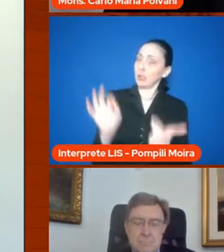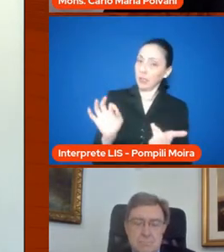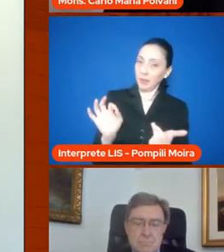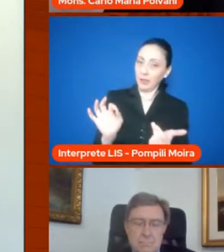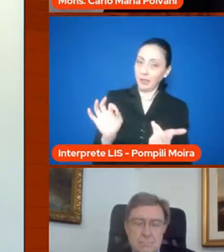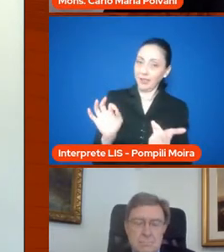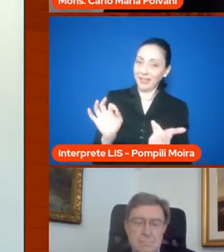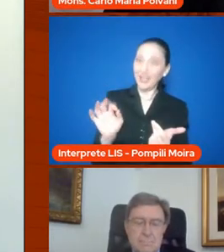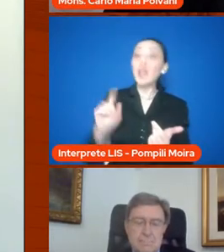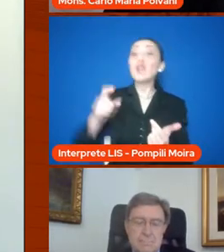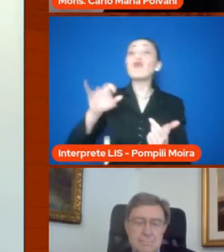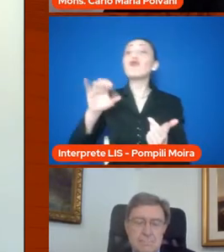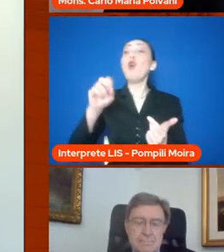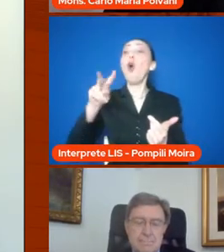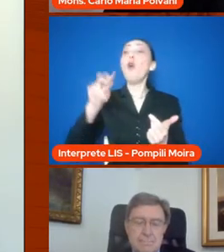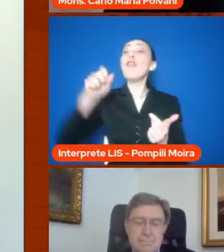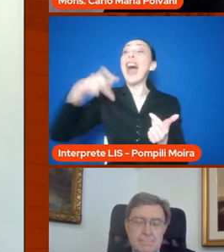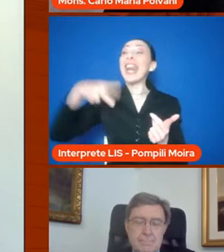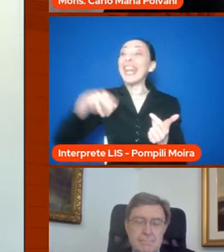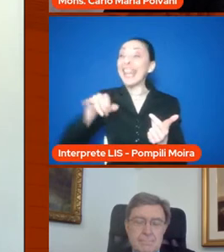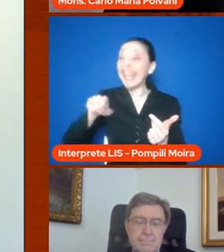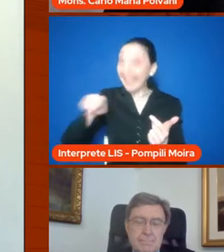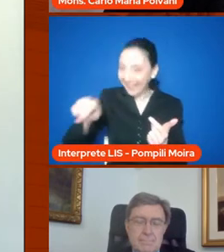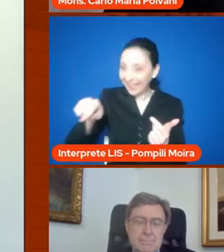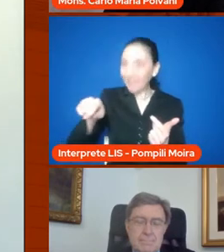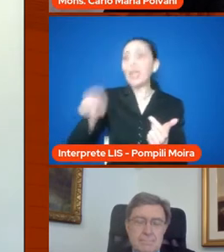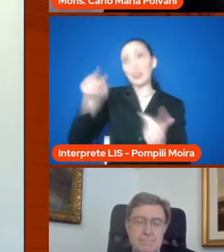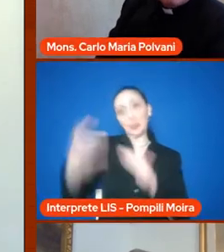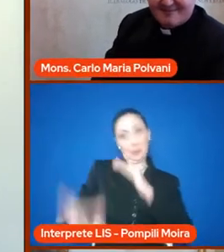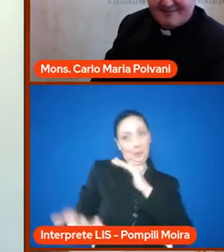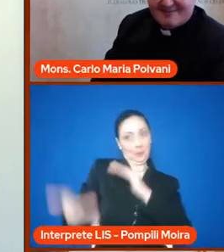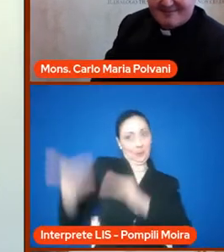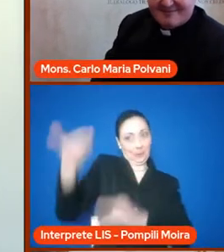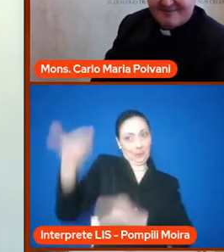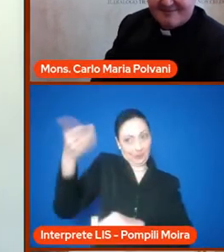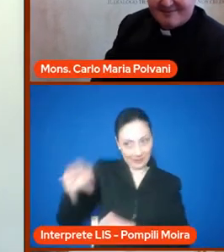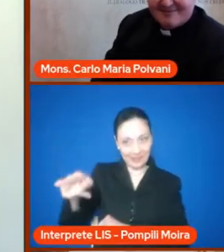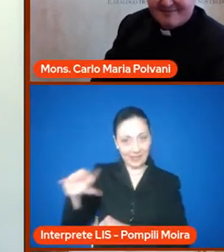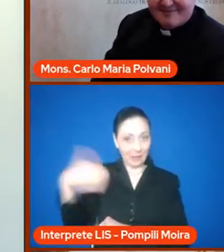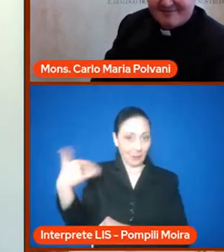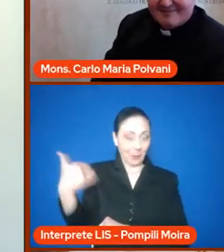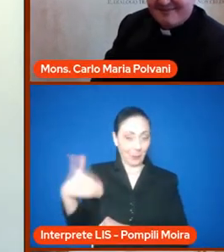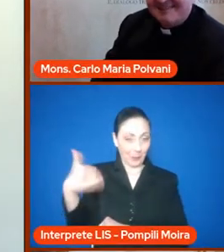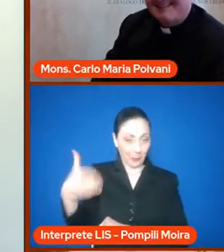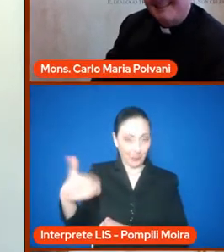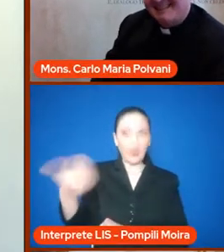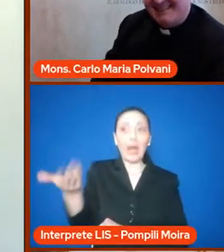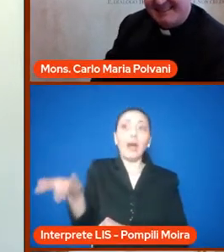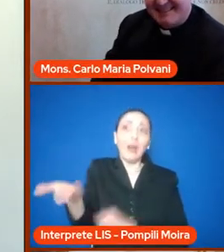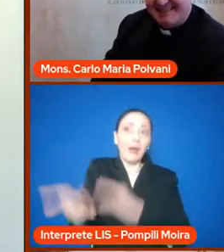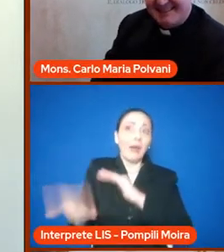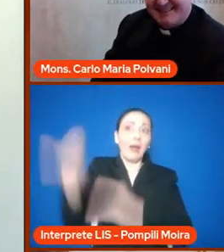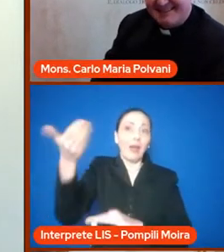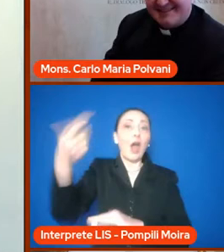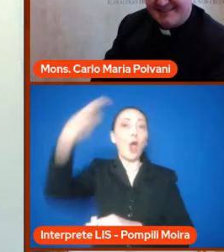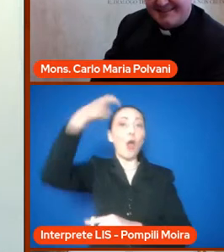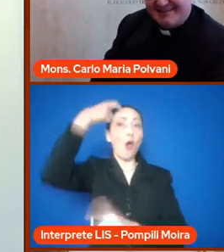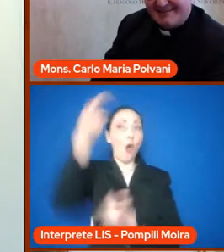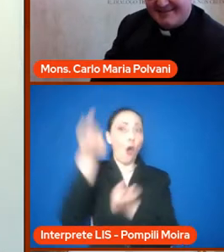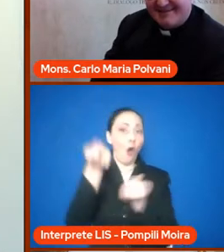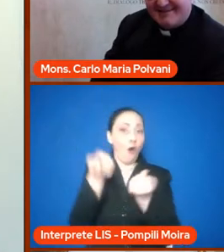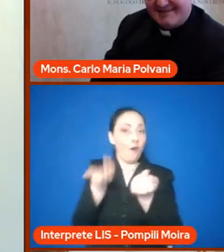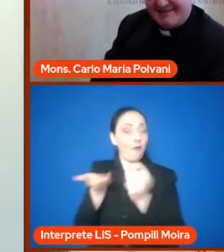abbiamo un alfiere, perché più di lui chi potevamo volere al governo